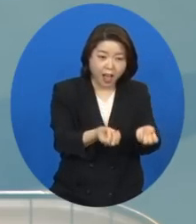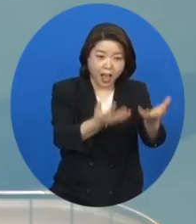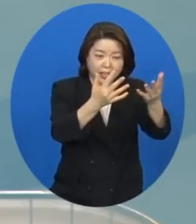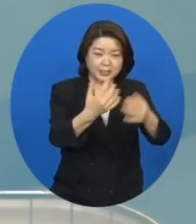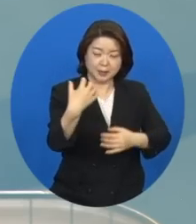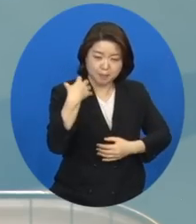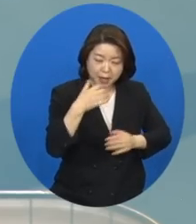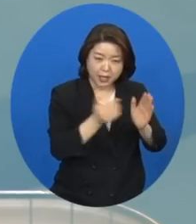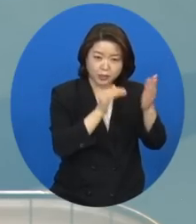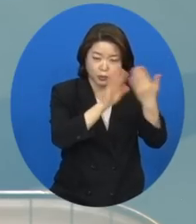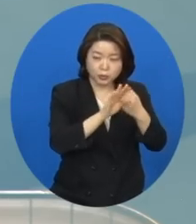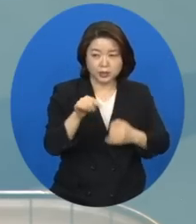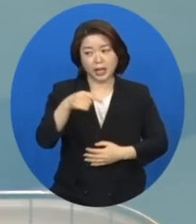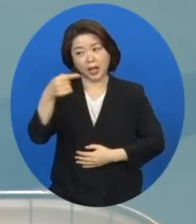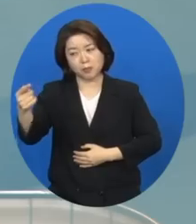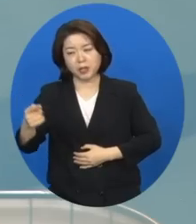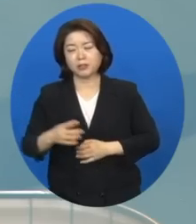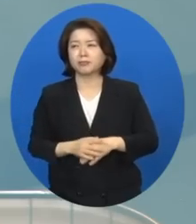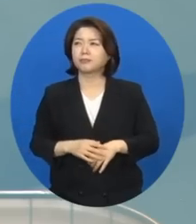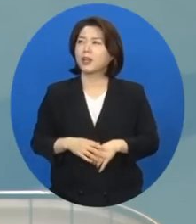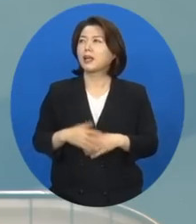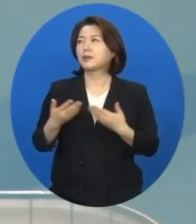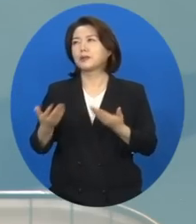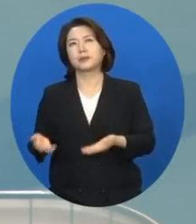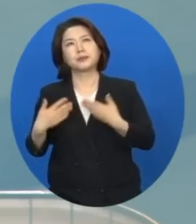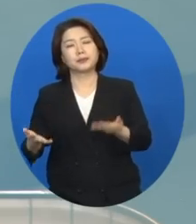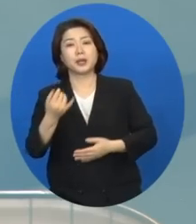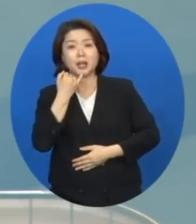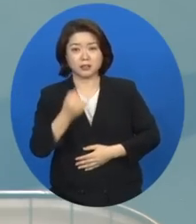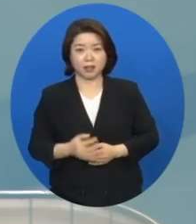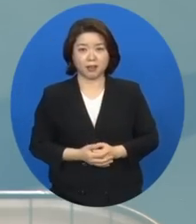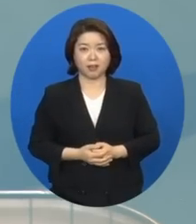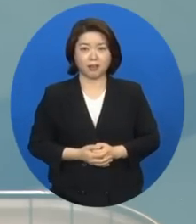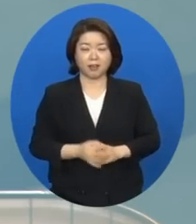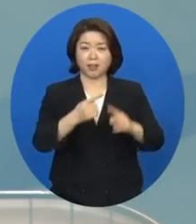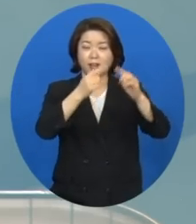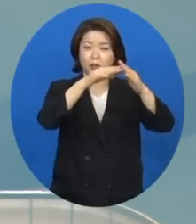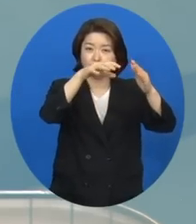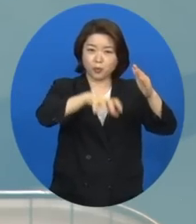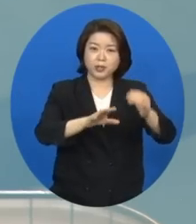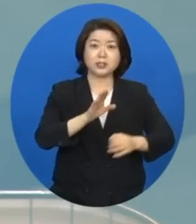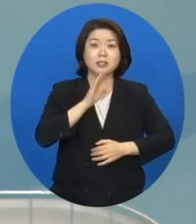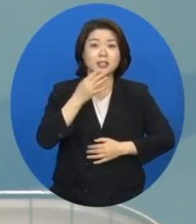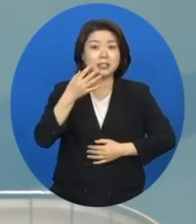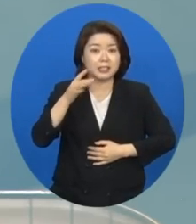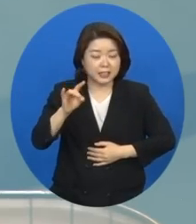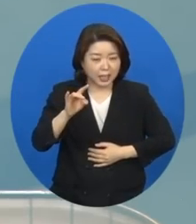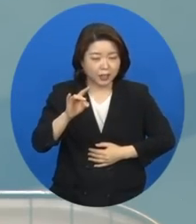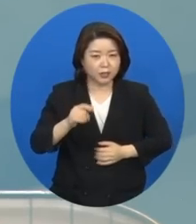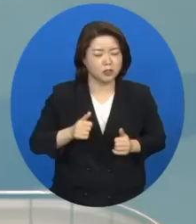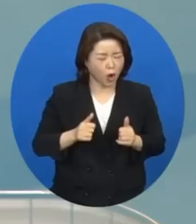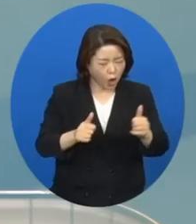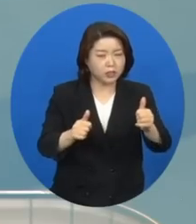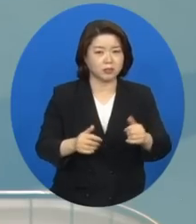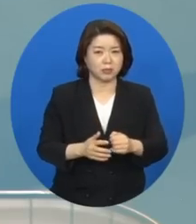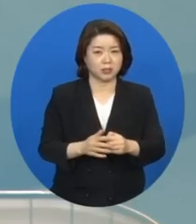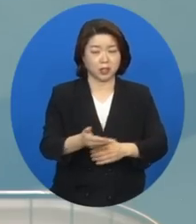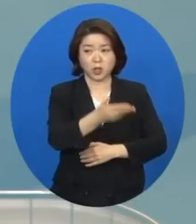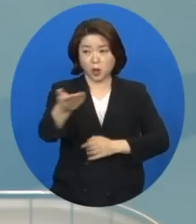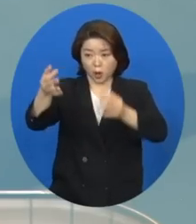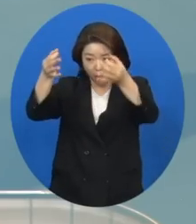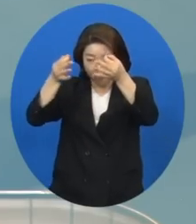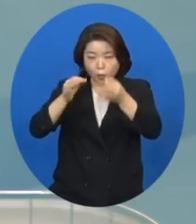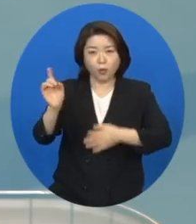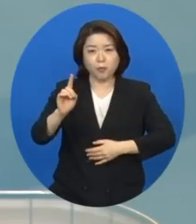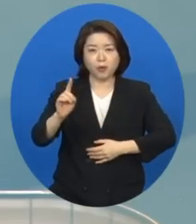괜찮다고 생각했습니다. 교회에서 당연히 열심히 했죠. 그러니까 여러분들은 저의 어떤 모습만 봐요? 열심히 한